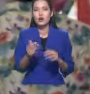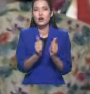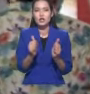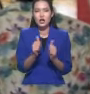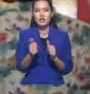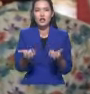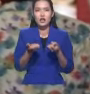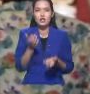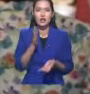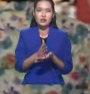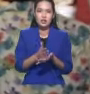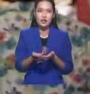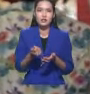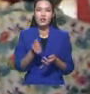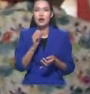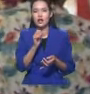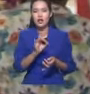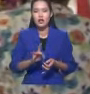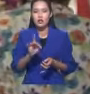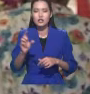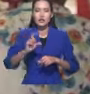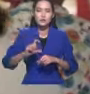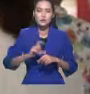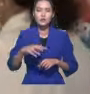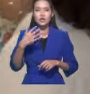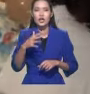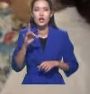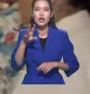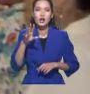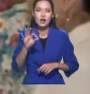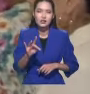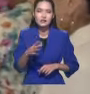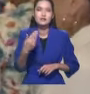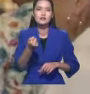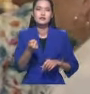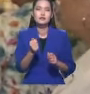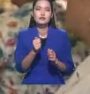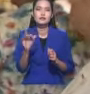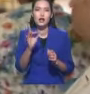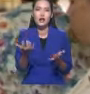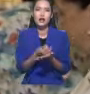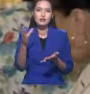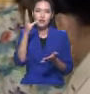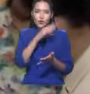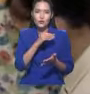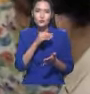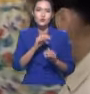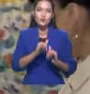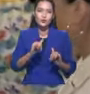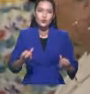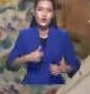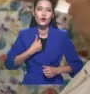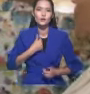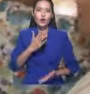аяғында апамыздың 100 жылдығының нүктесін үлкен халықаралық фестивальмен жабайын деп қазір қызу дайындық жүріп жатыр. Яғни